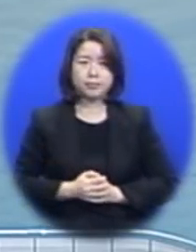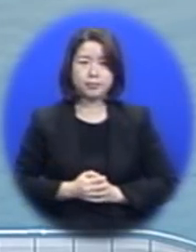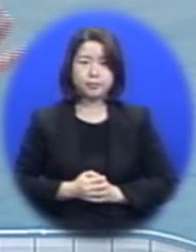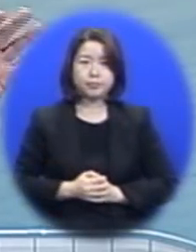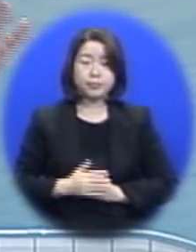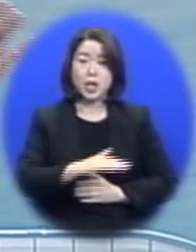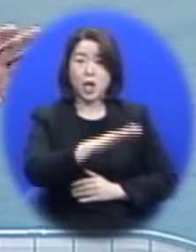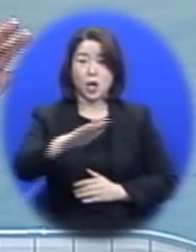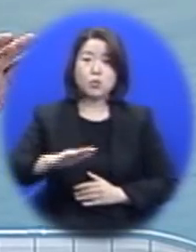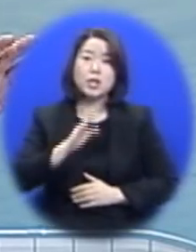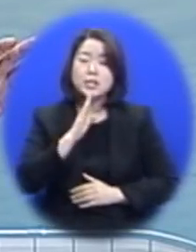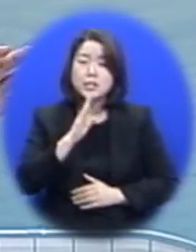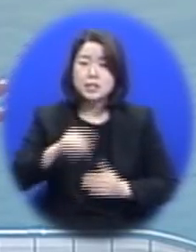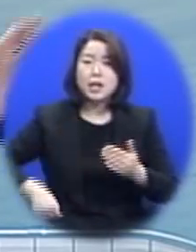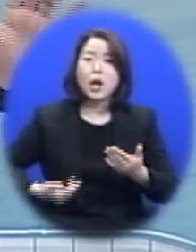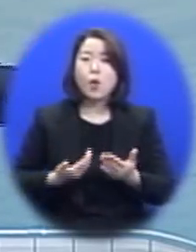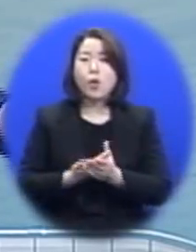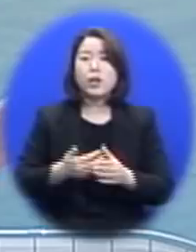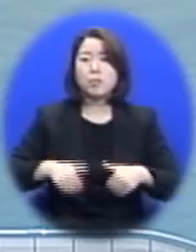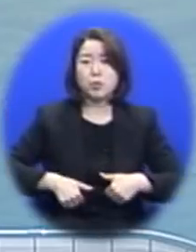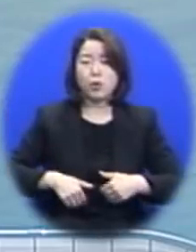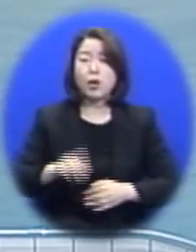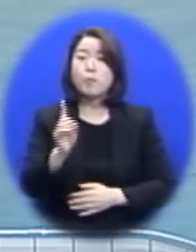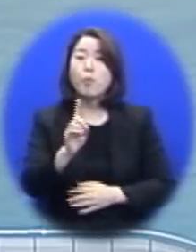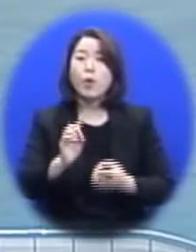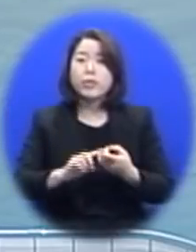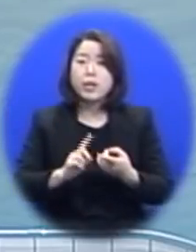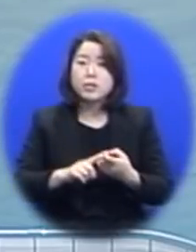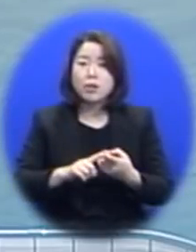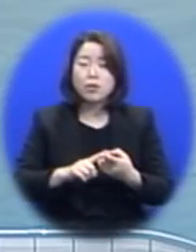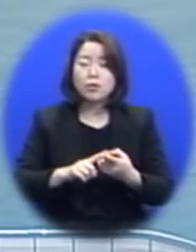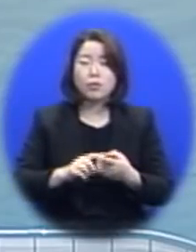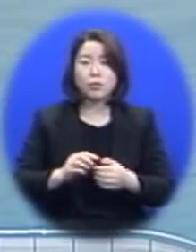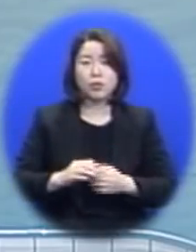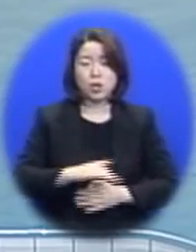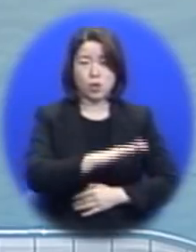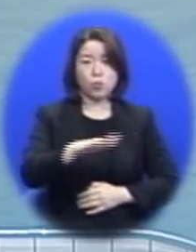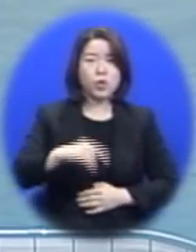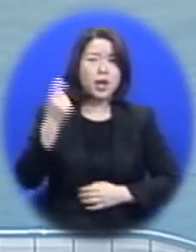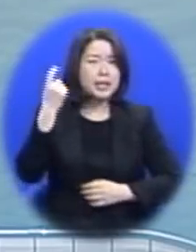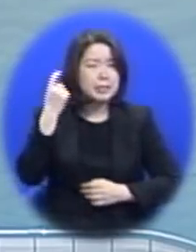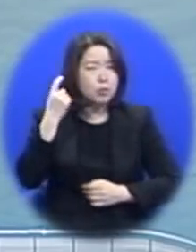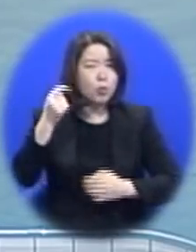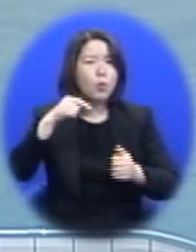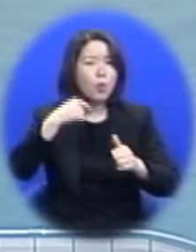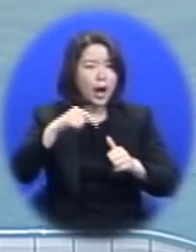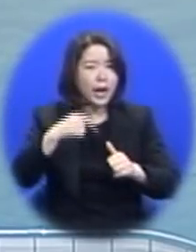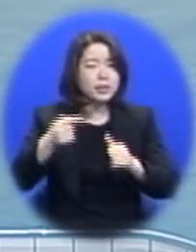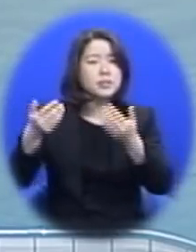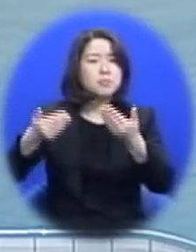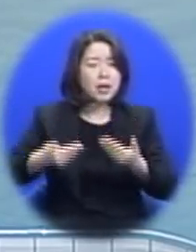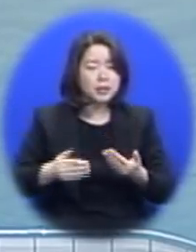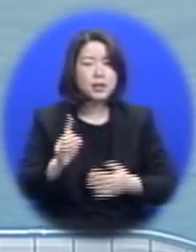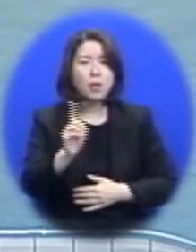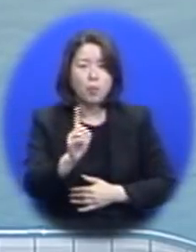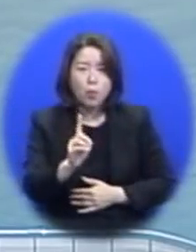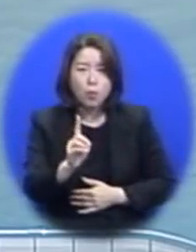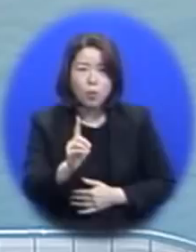여러분, 우리가 진짜 회개해야 되는데 뭘 회개하지요? 우리가 듣고 가르침을 받은 게